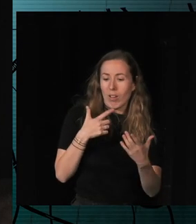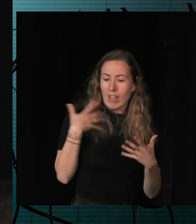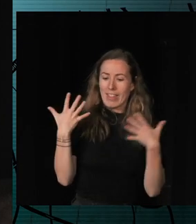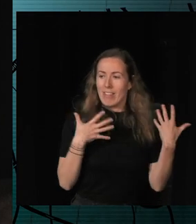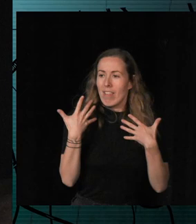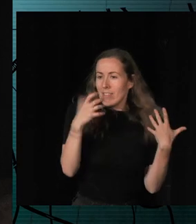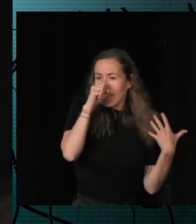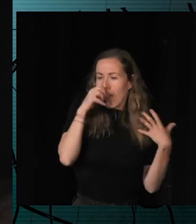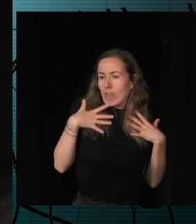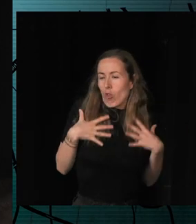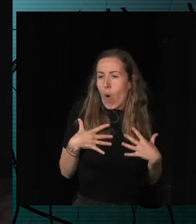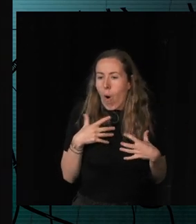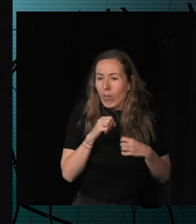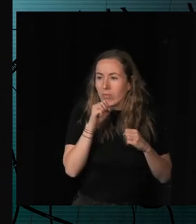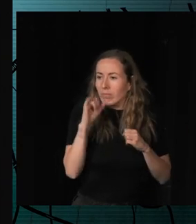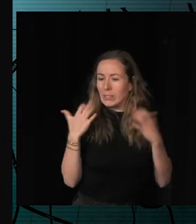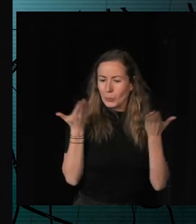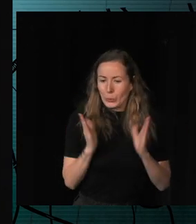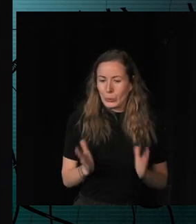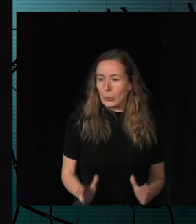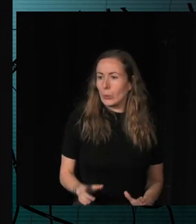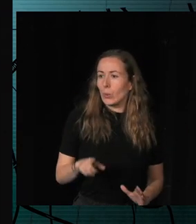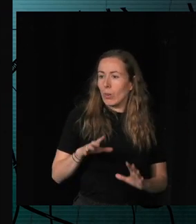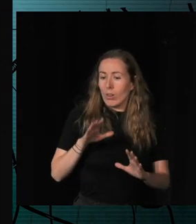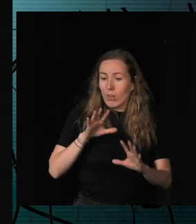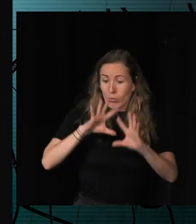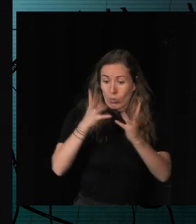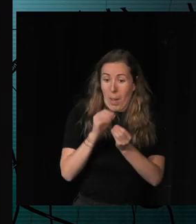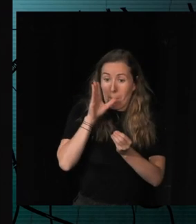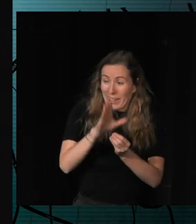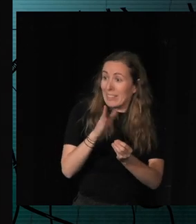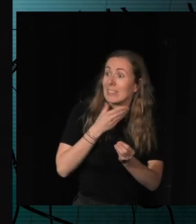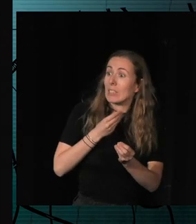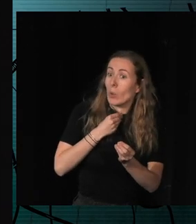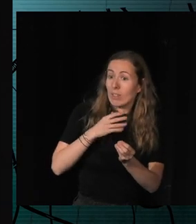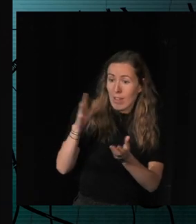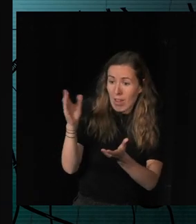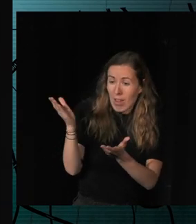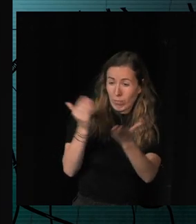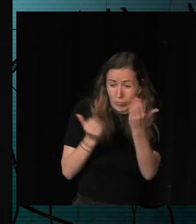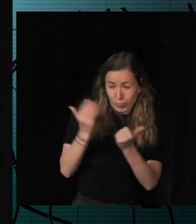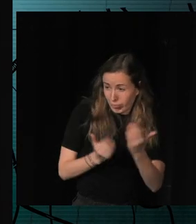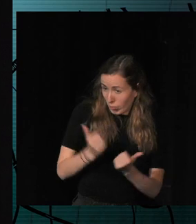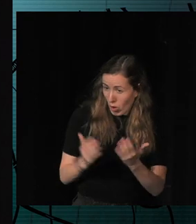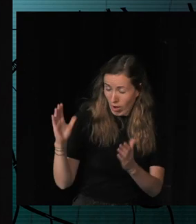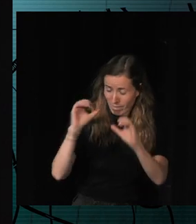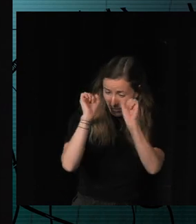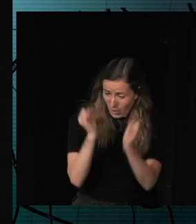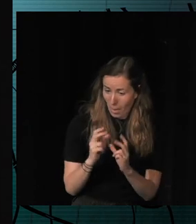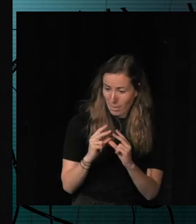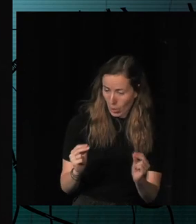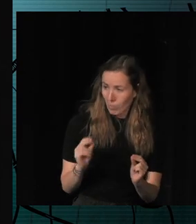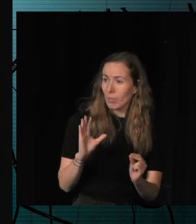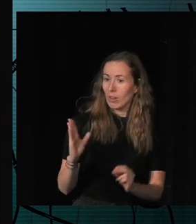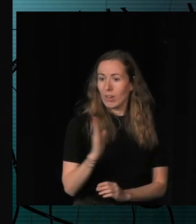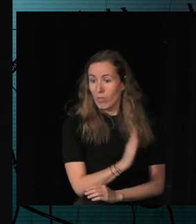désir la chair tous les trucs vraiment propre à la sexualité de tout un tas de récits et notamment je trouve